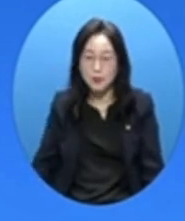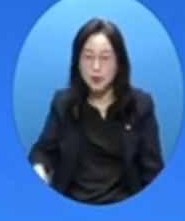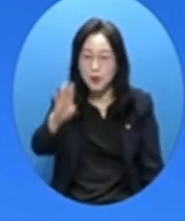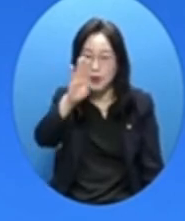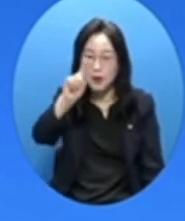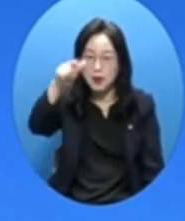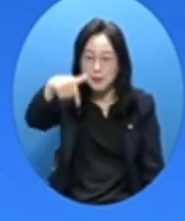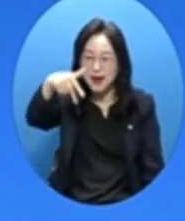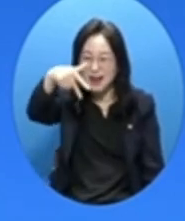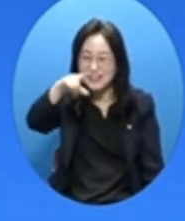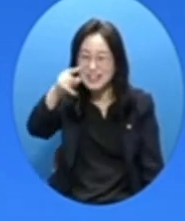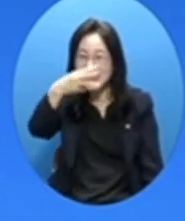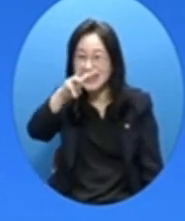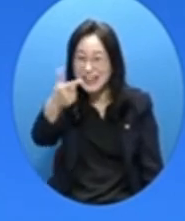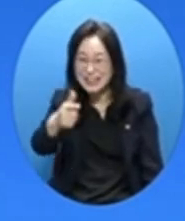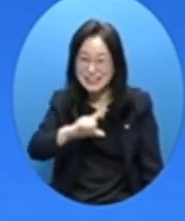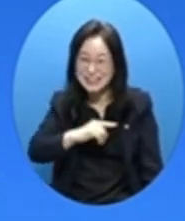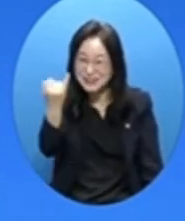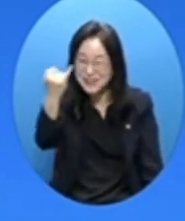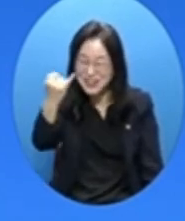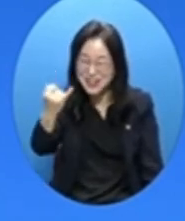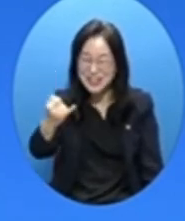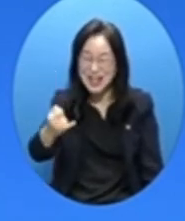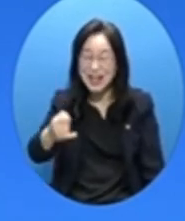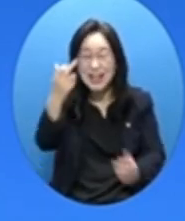박재란의 산 너머 남촌이라는 노래입니다